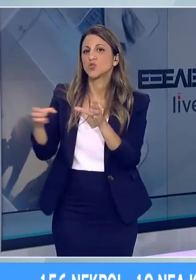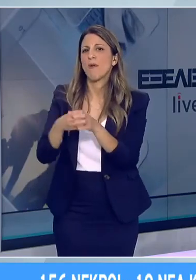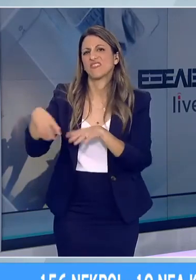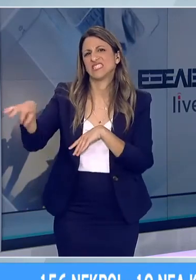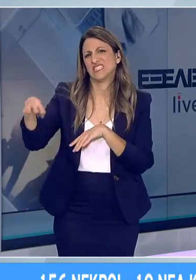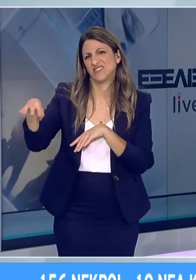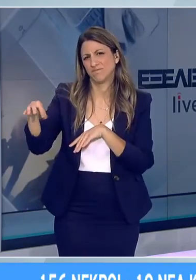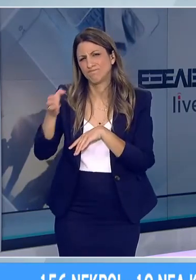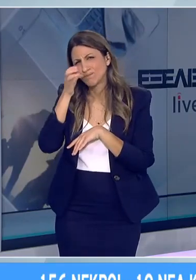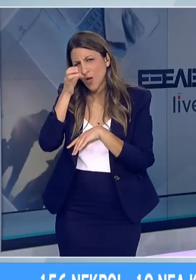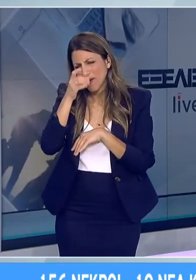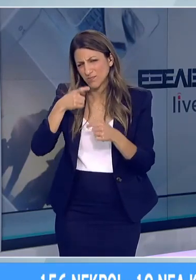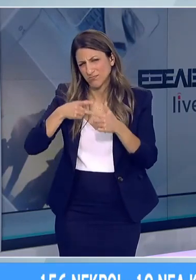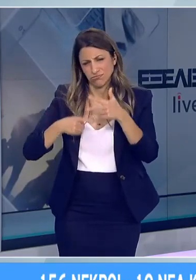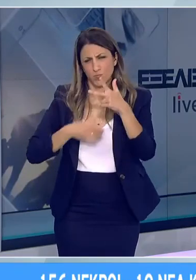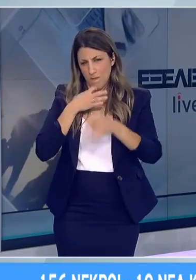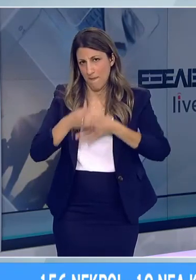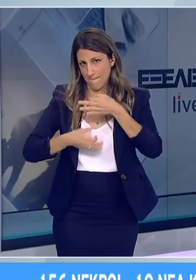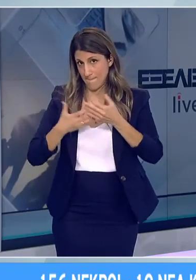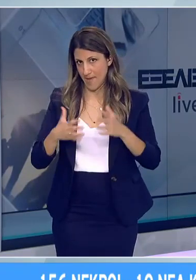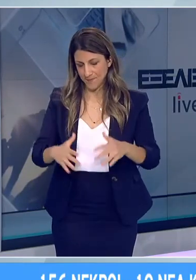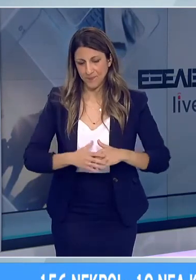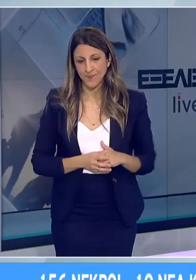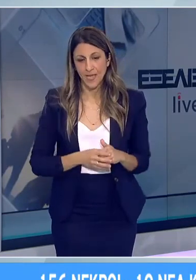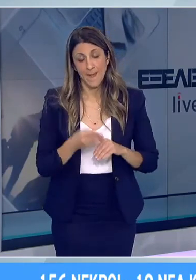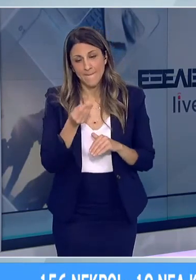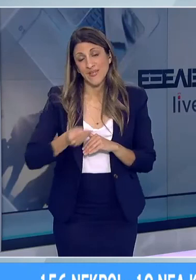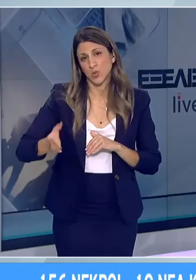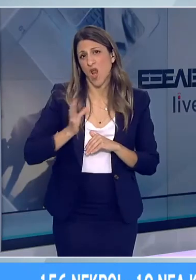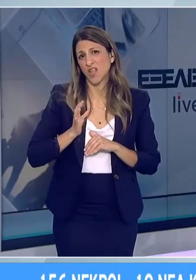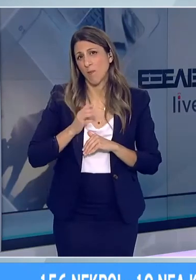ομάδες υψηλού κινδύνου, τις ευάλωτες ομάδες, κυρίως τους